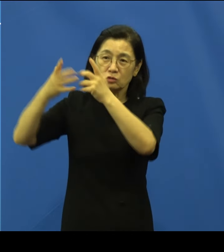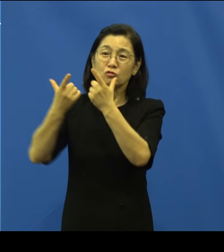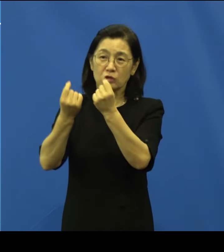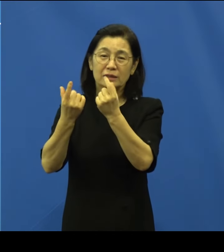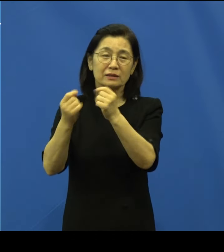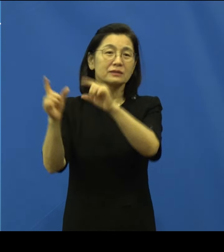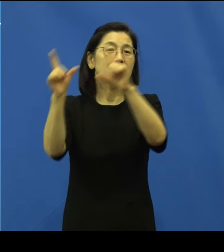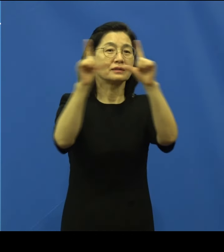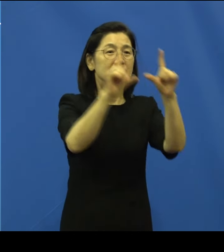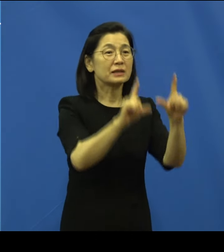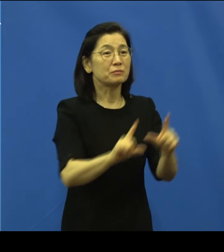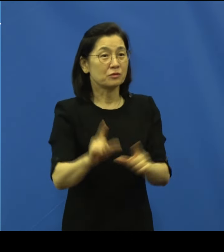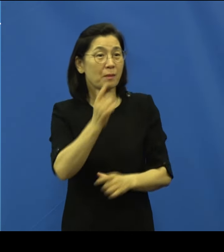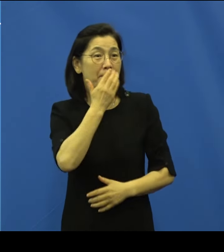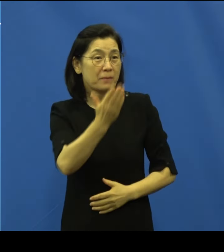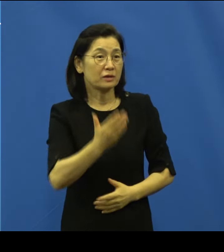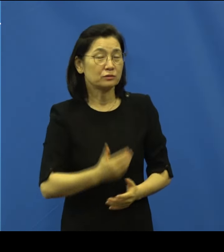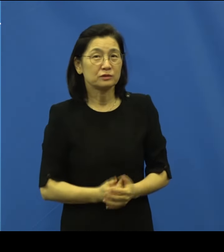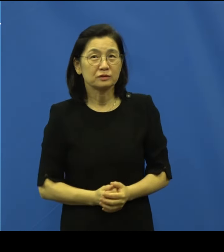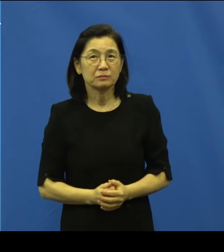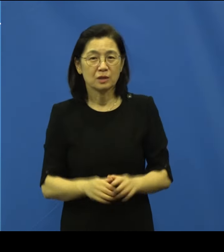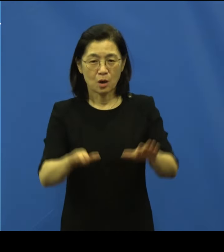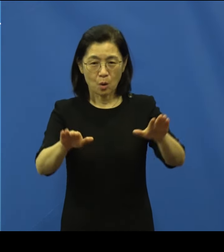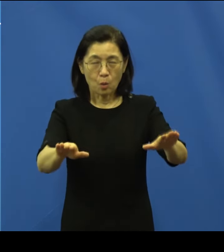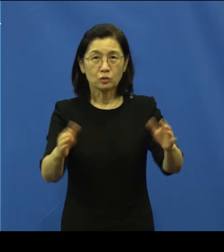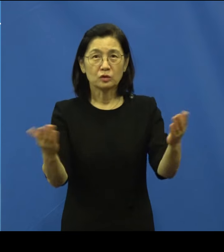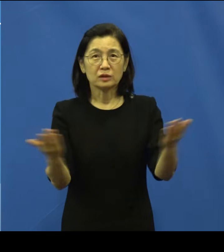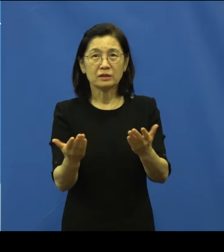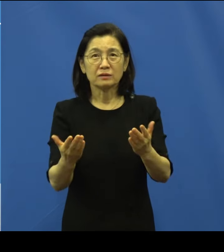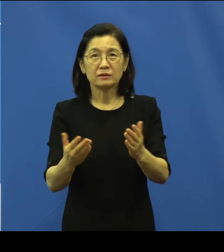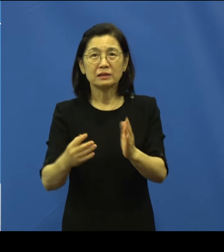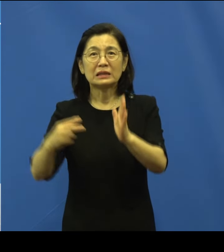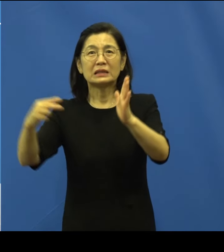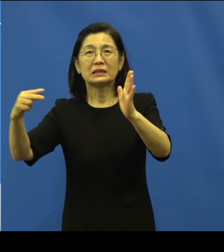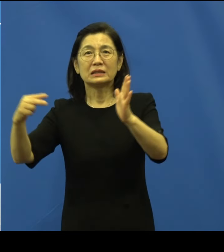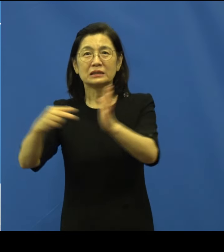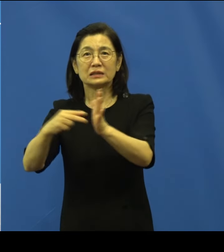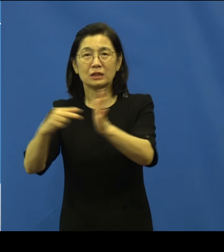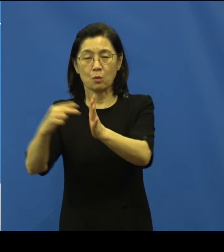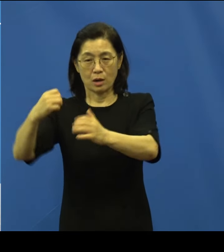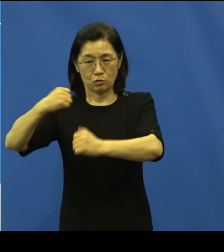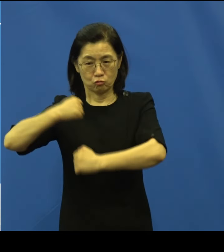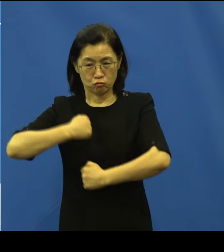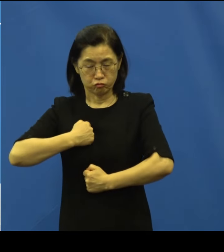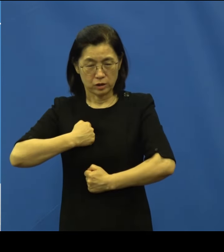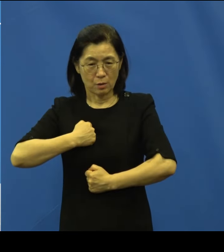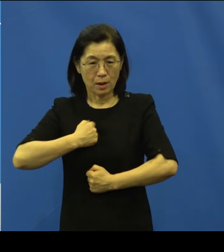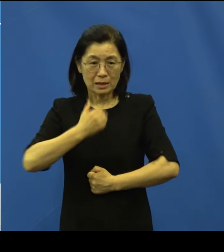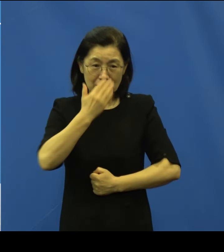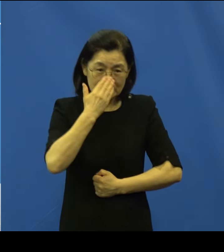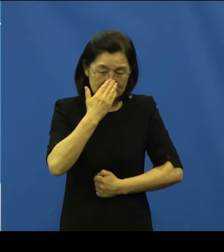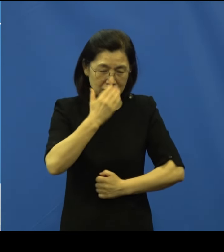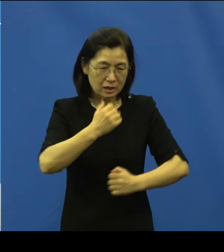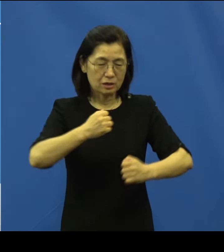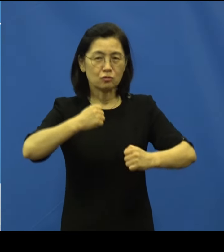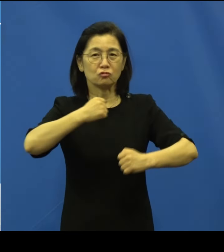자, 오늘 마지막 시간이죠. 자, 오늘 사건은 아람과 이스라엘과의 전쟁 중에 일어난